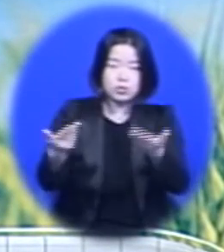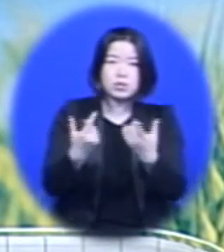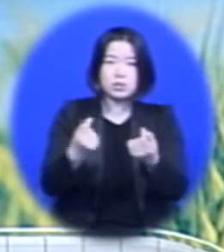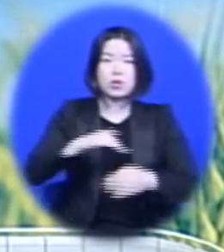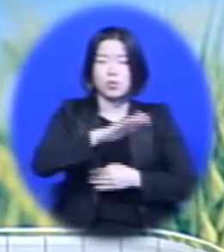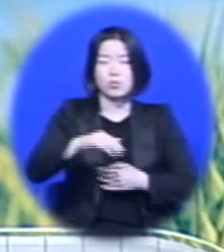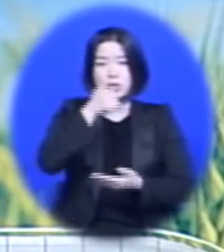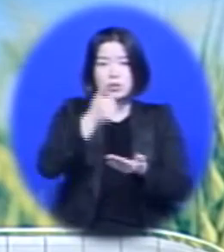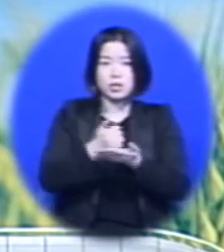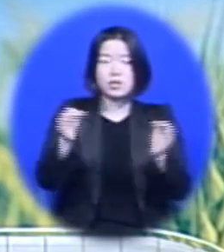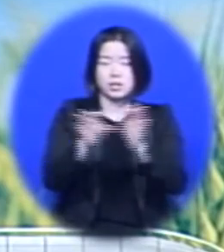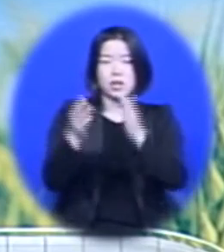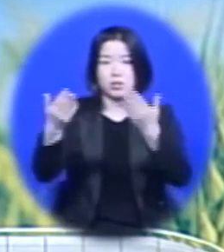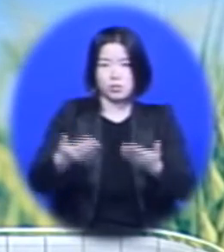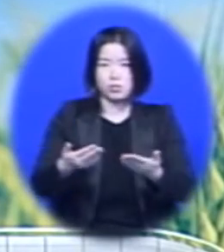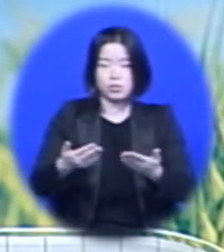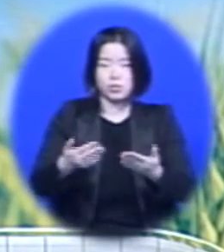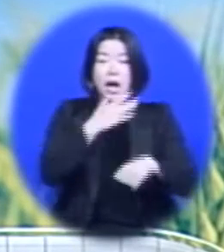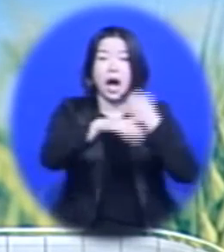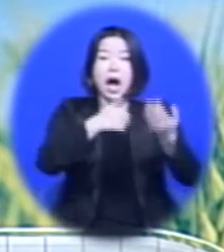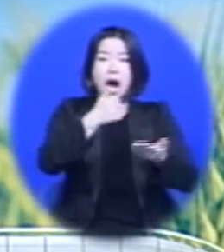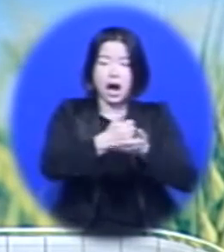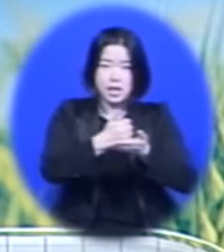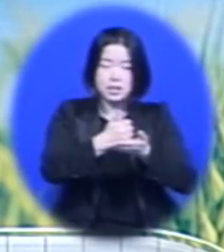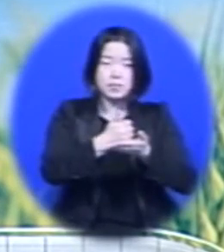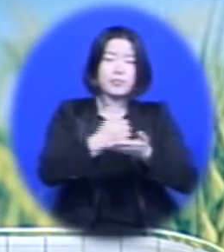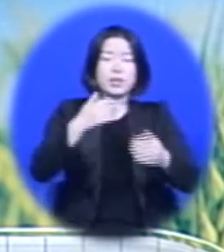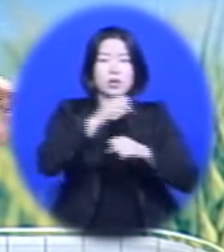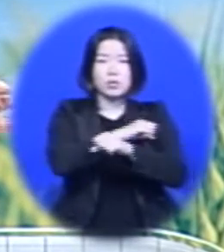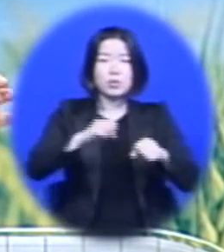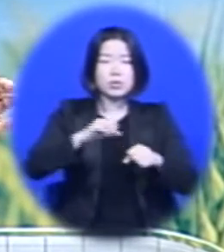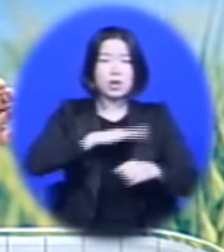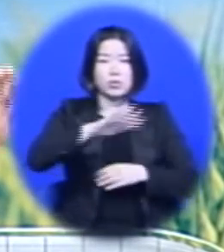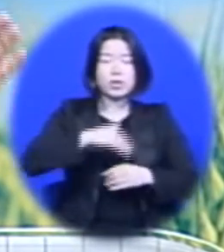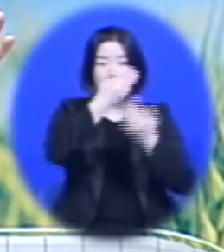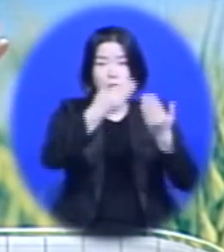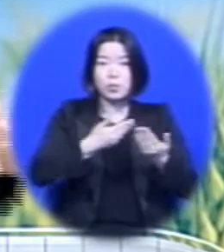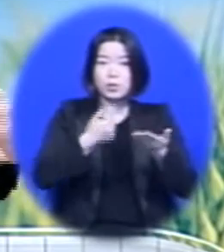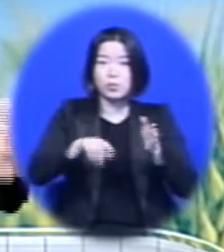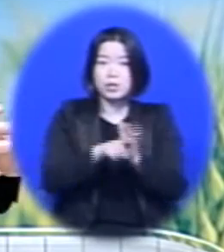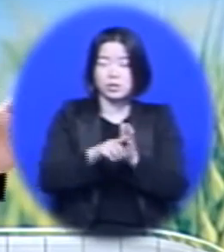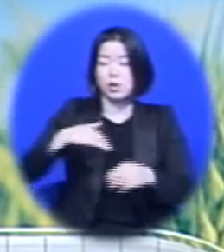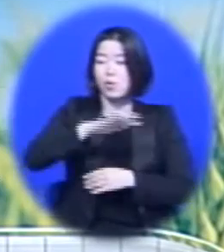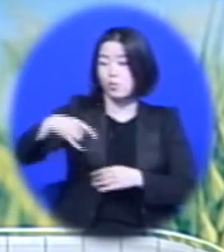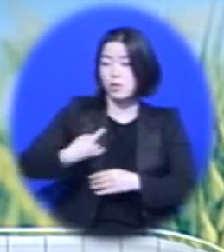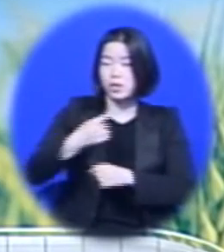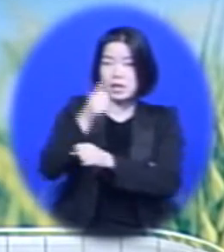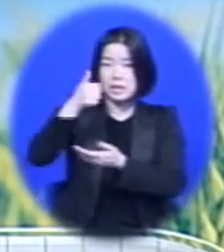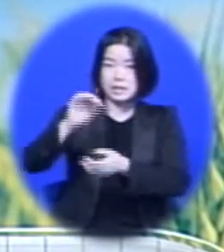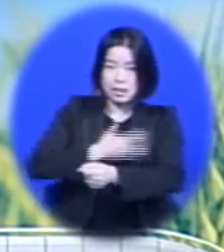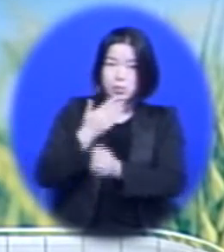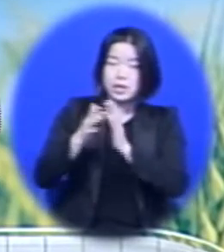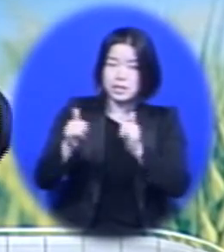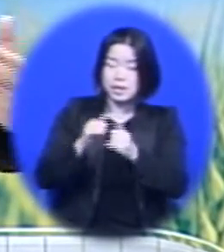주시옵고 하나님의 용서가 우리에게 임하려면 우리도 죄 지은 자를 용서해야 그